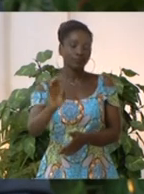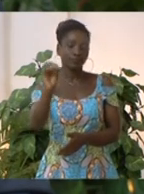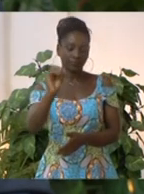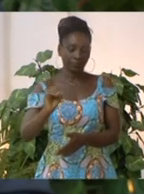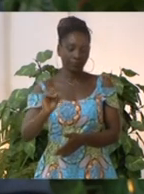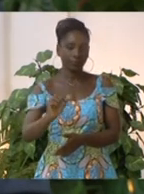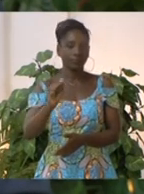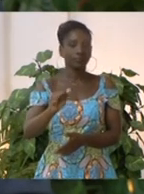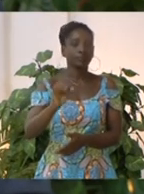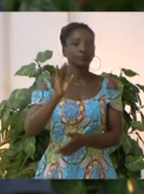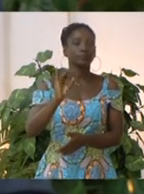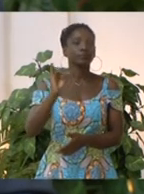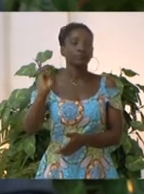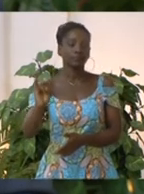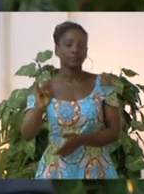Afinguessan Pascal,